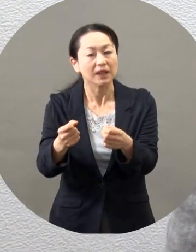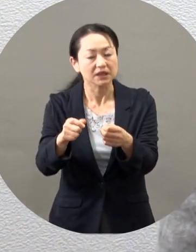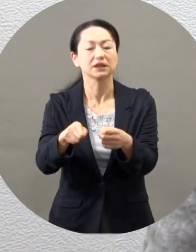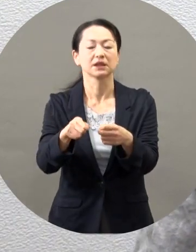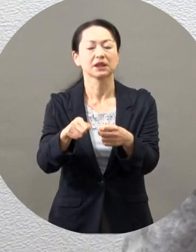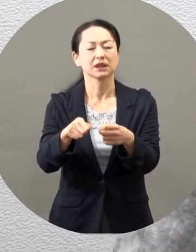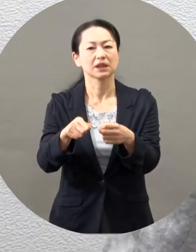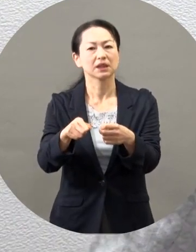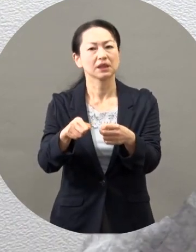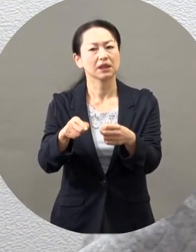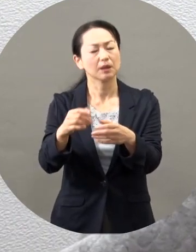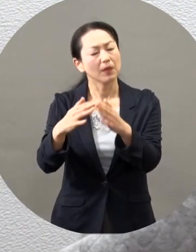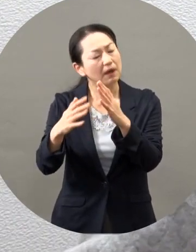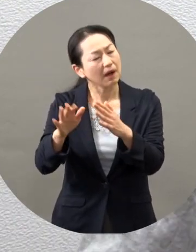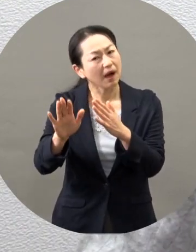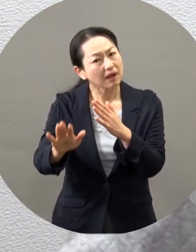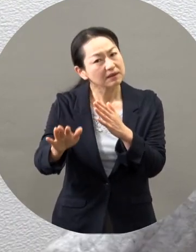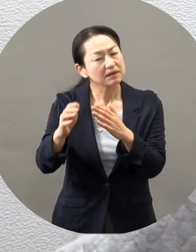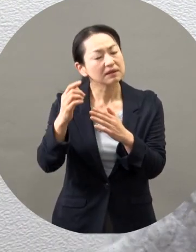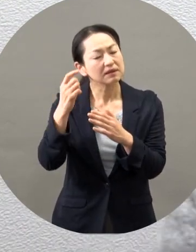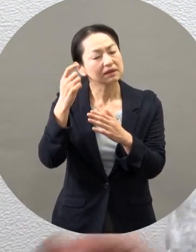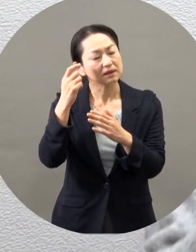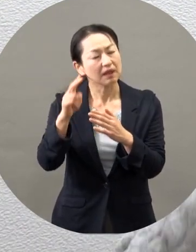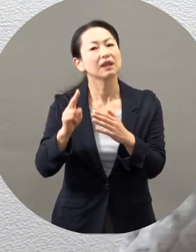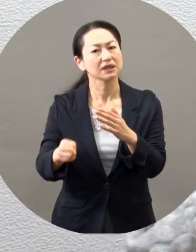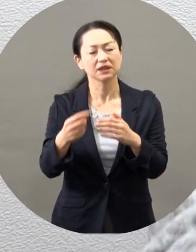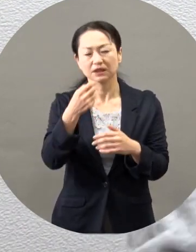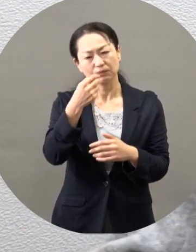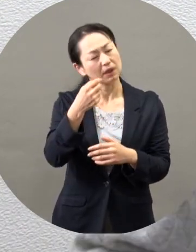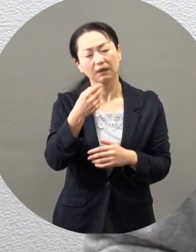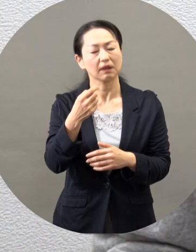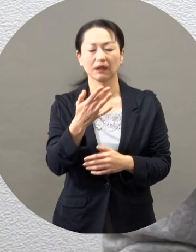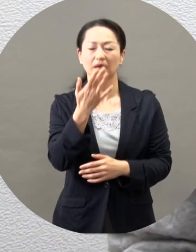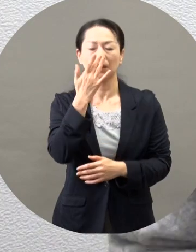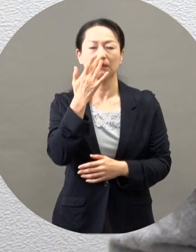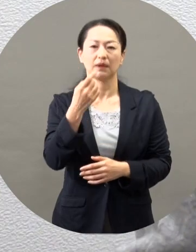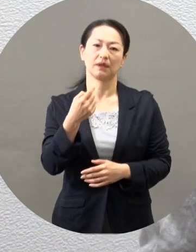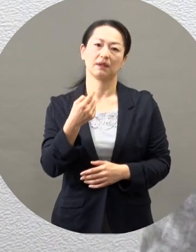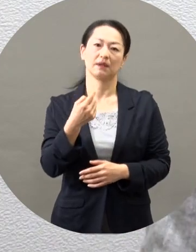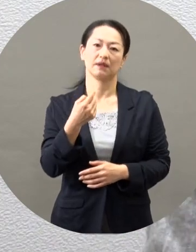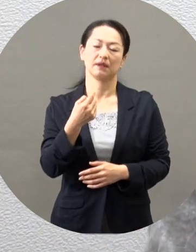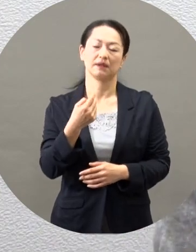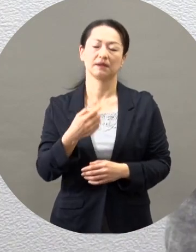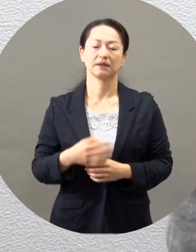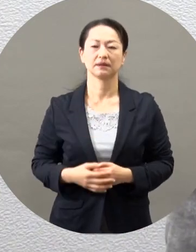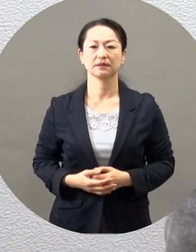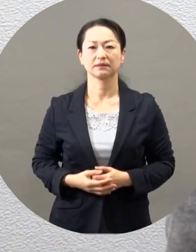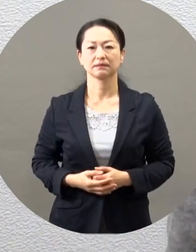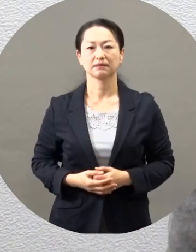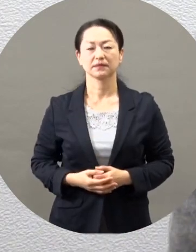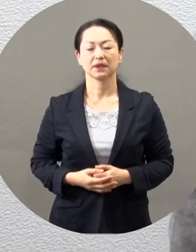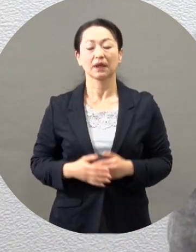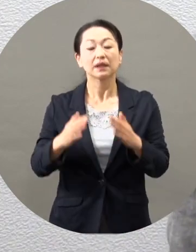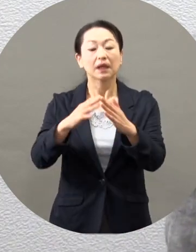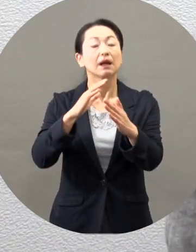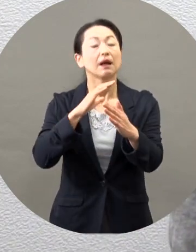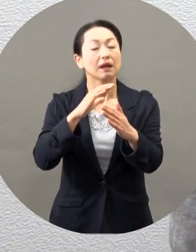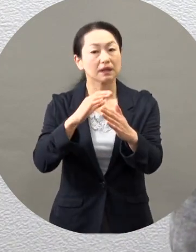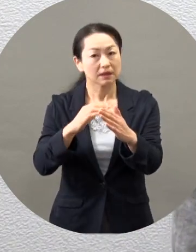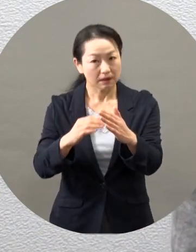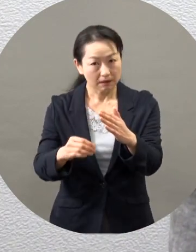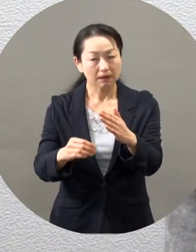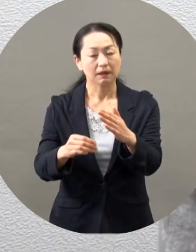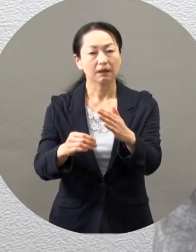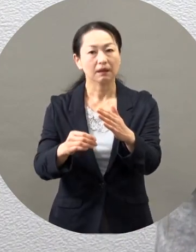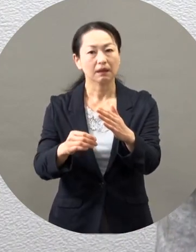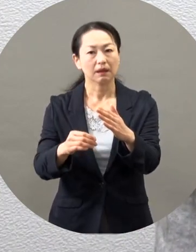か言われたみたいなんですけど僕は全く全然わかんなくて家に帰ってき